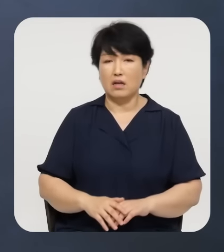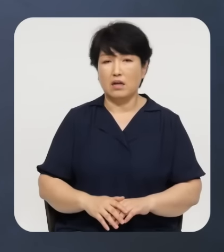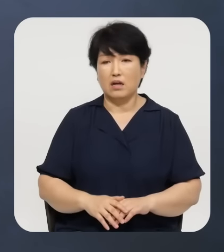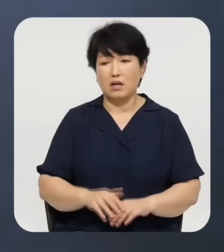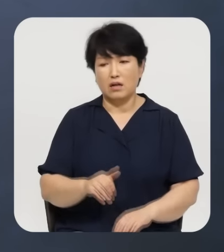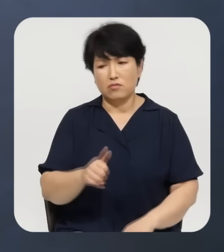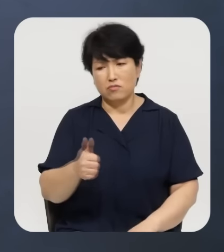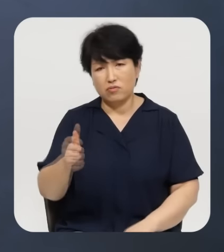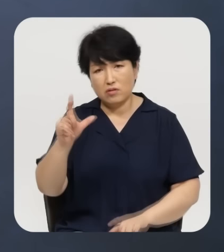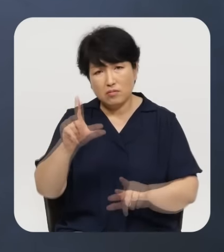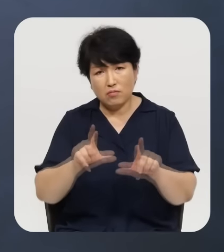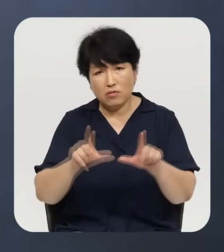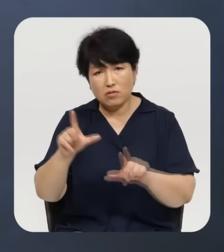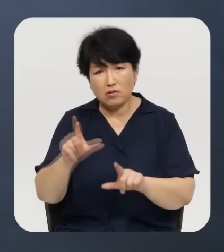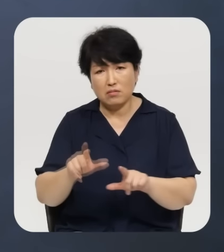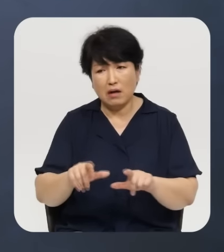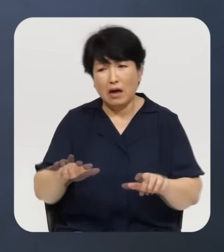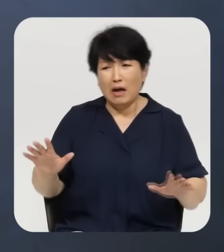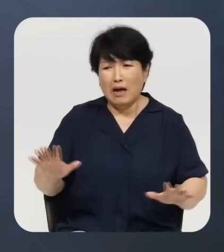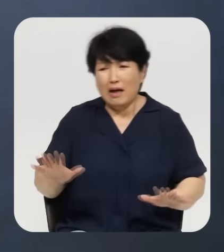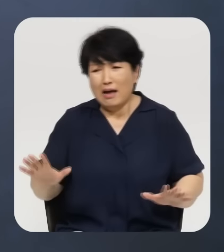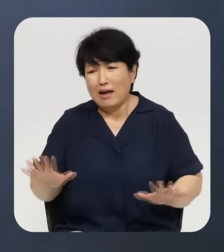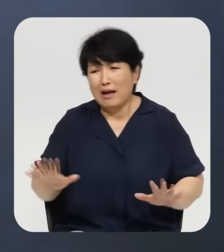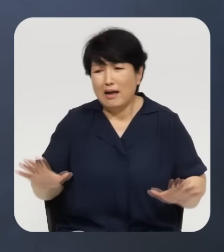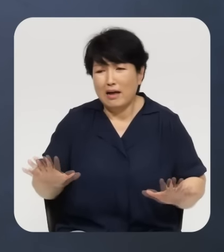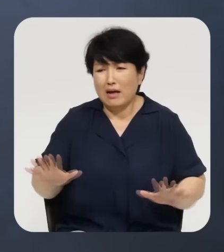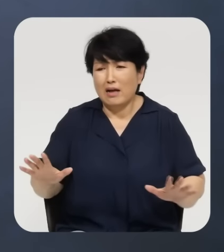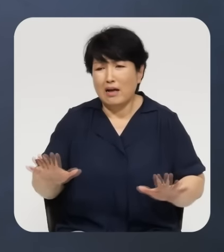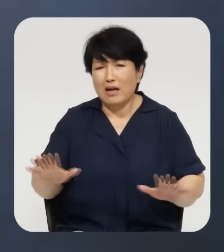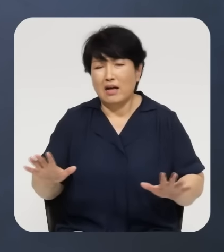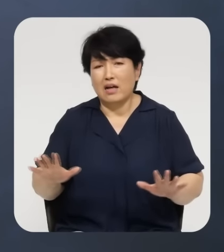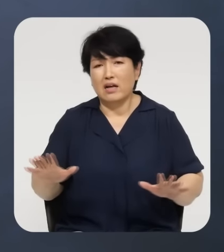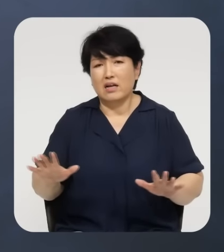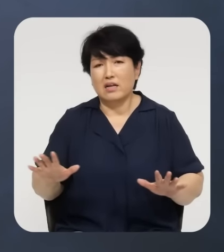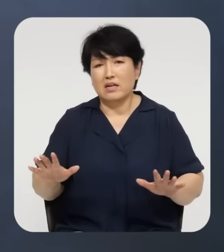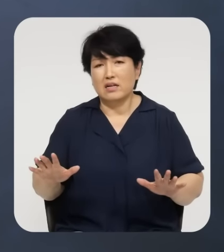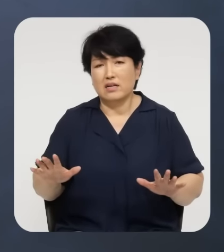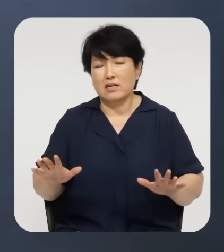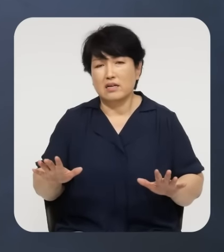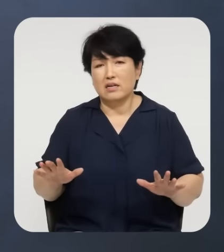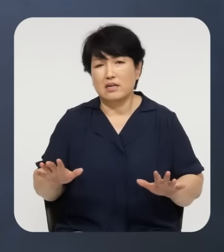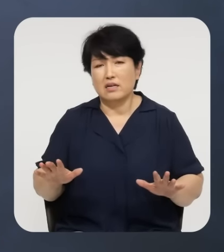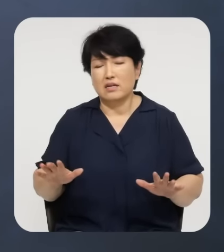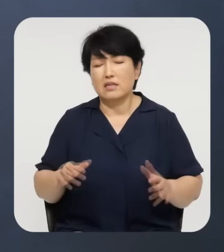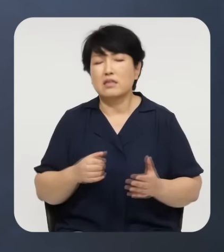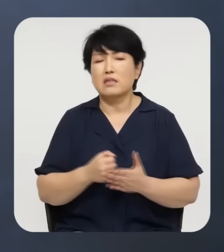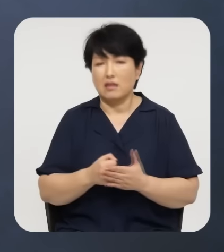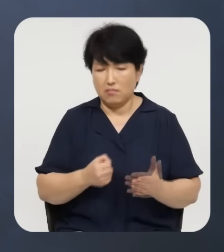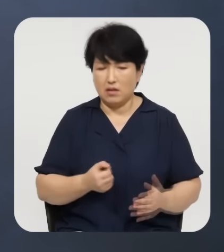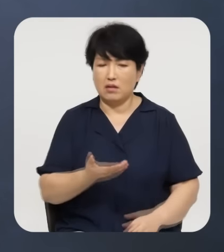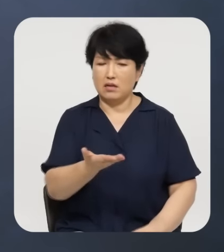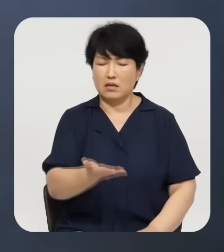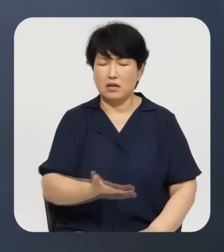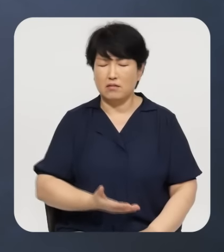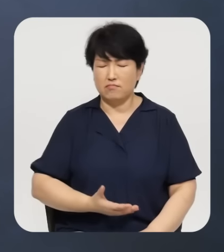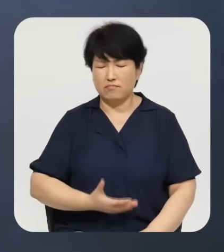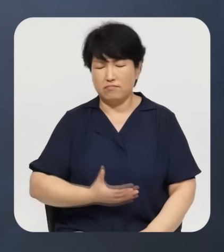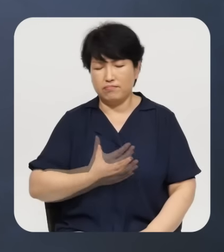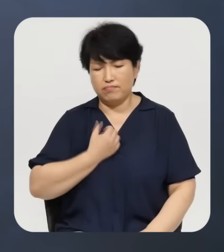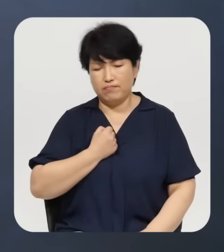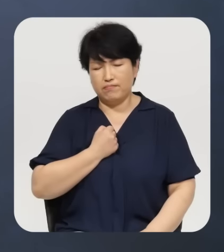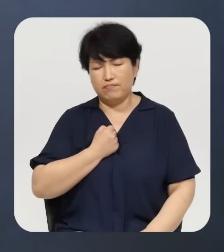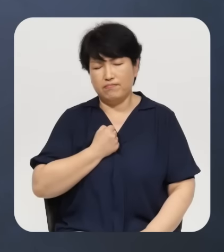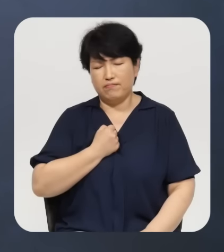자식이 죽어가는 과정을 자기가 어쩌지 못하고 지켜봤기 때문에 자기한테 엄청난 충격이